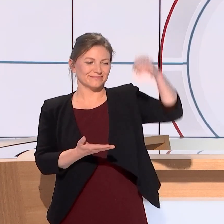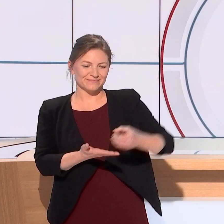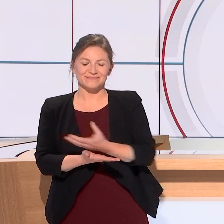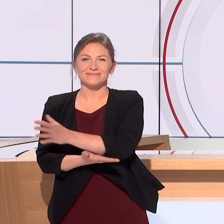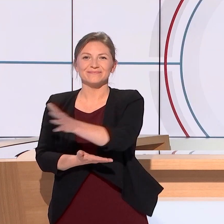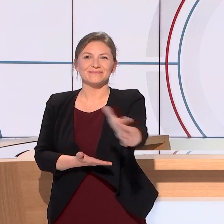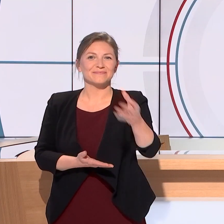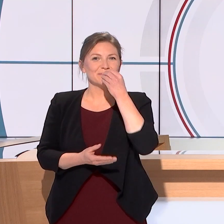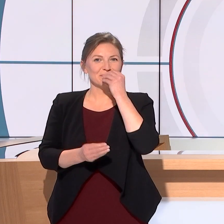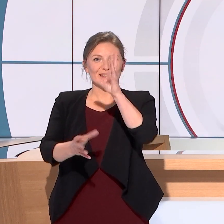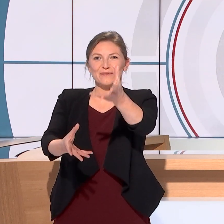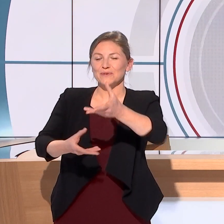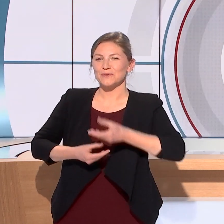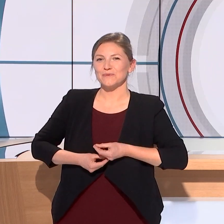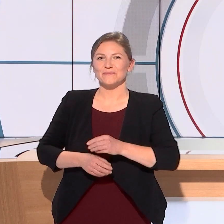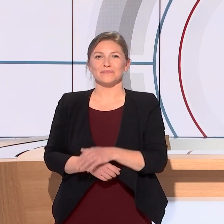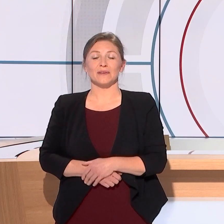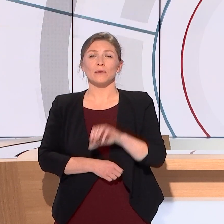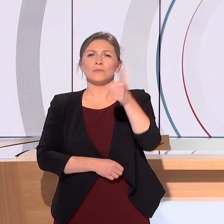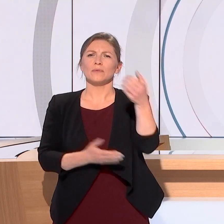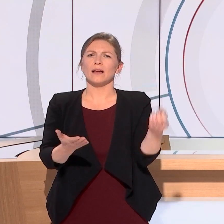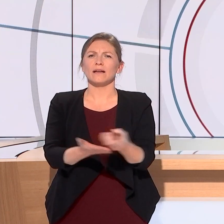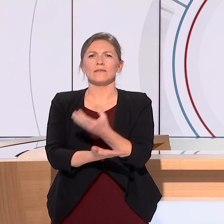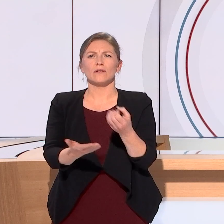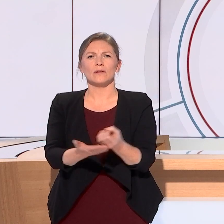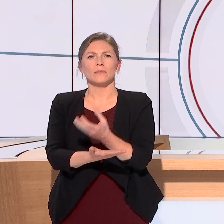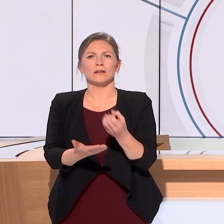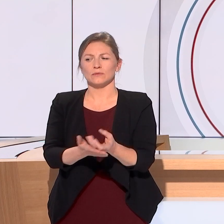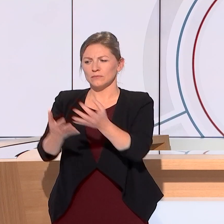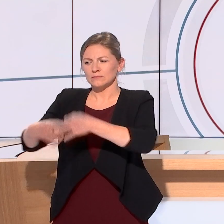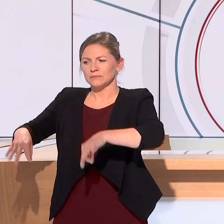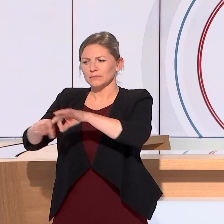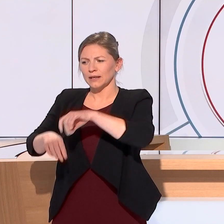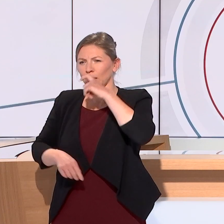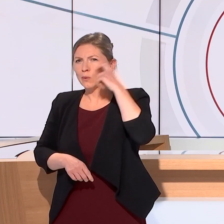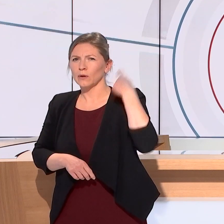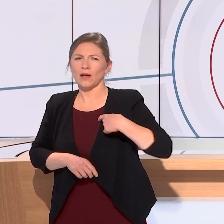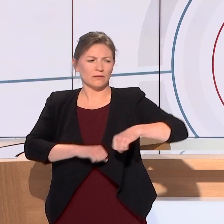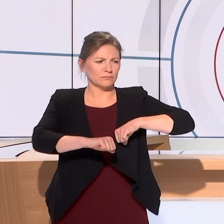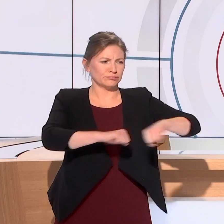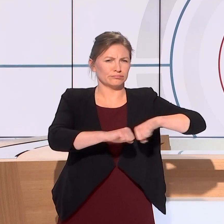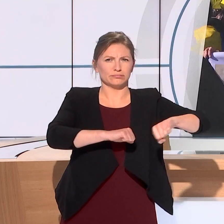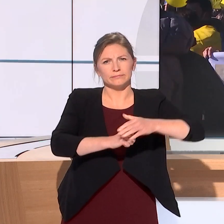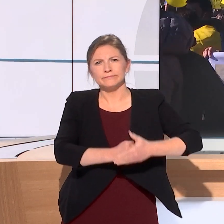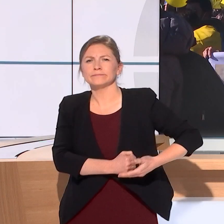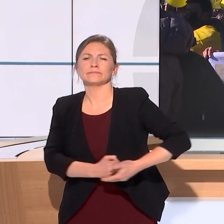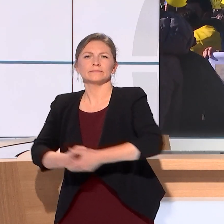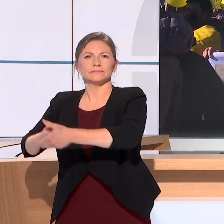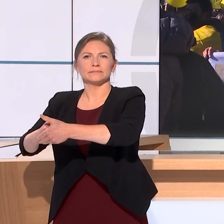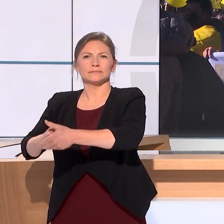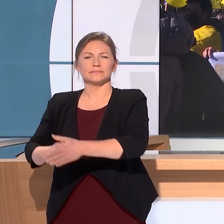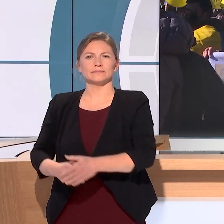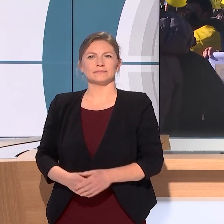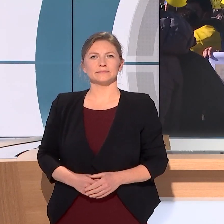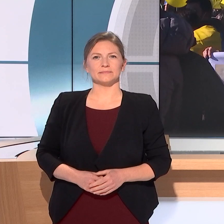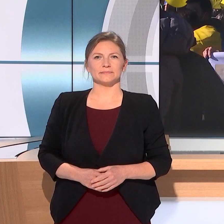Bonjour, bienvenue dans Signes d'actu, l'actualité de Nouvelle-Aquitaine en langue des signes. On commence avec la mobilisation en faveur de